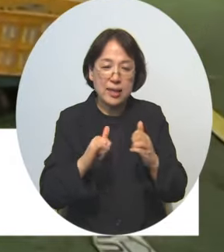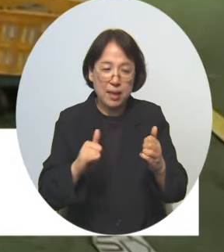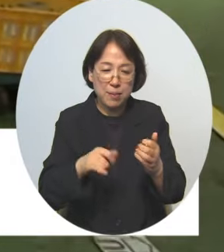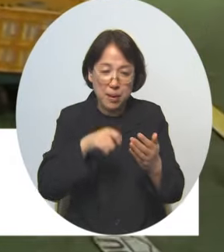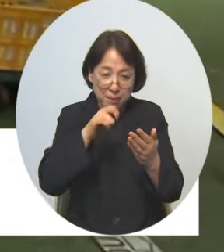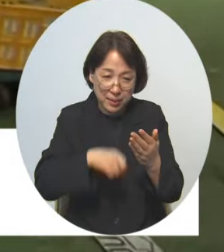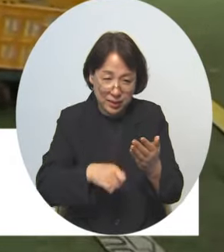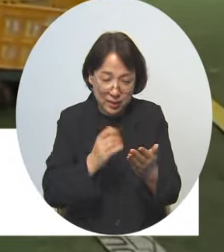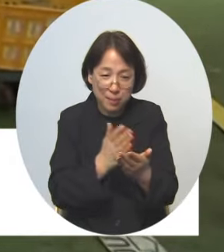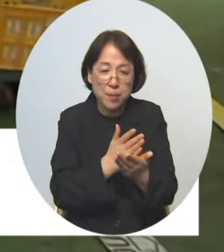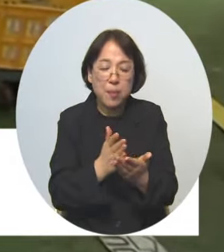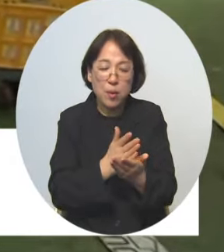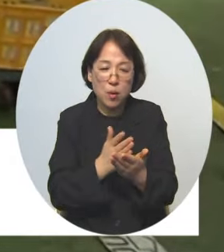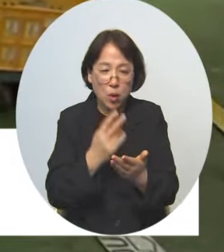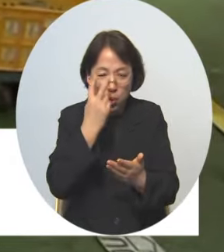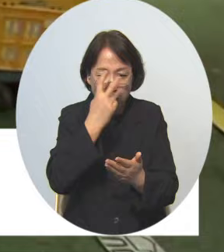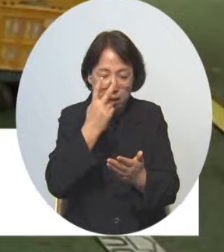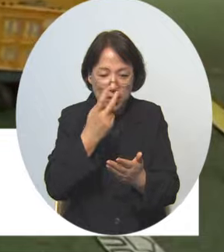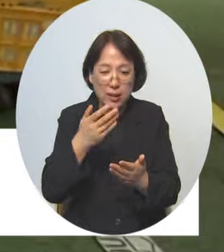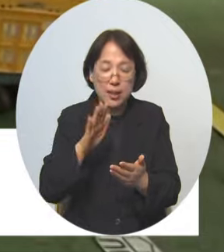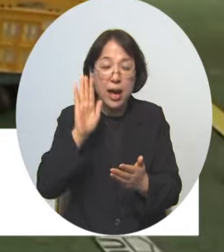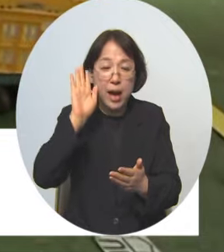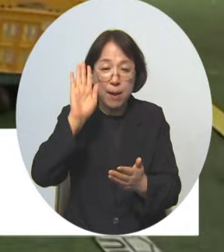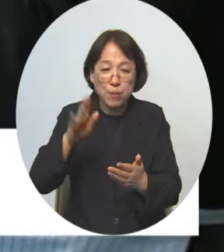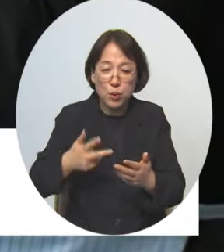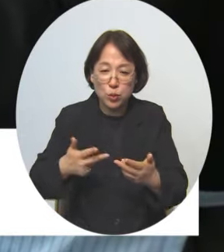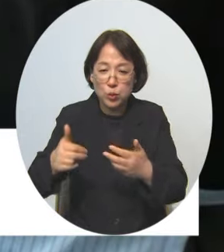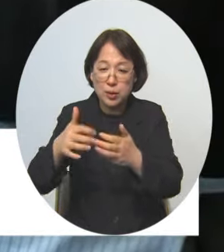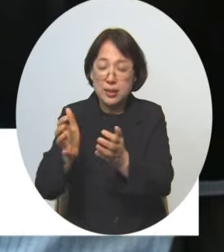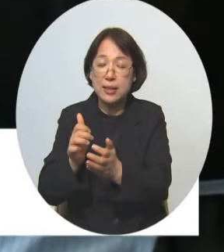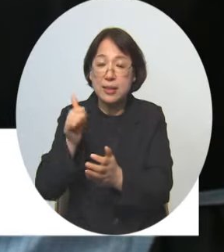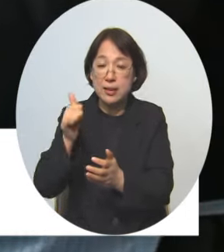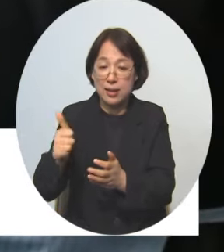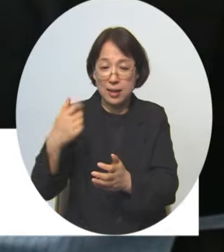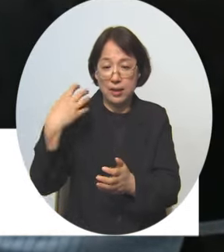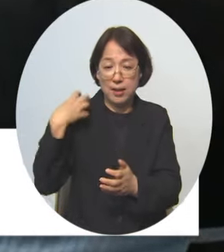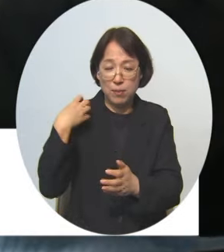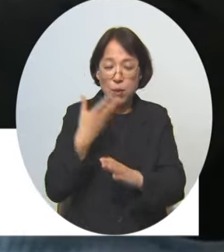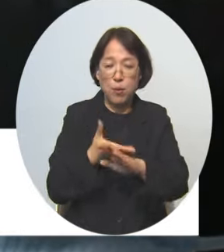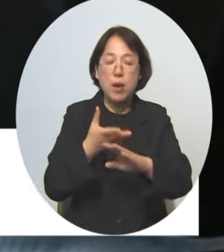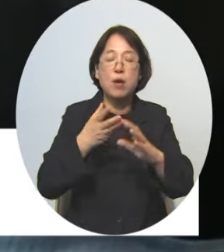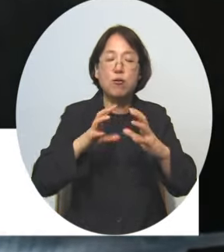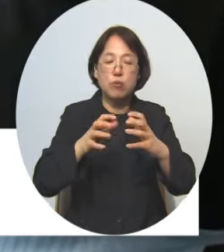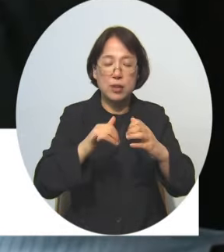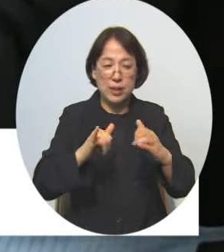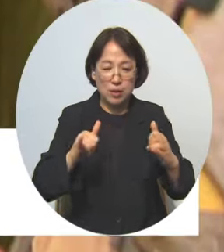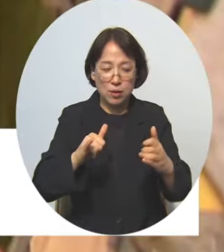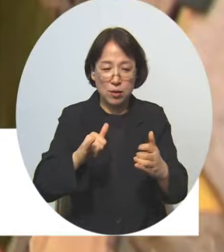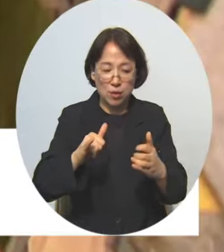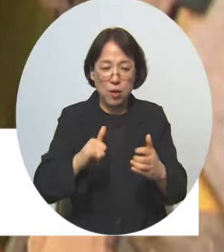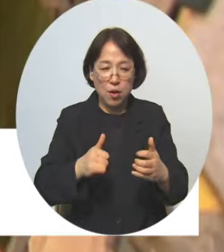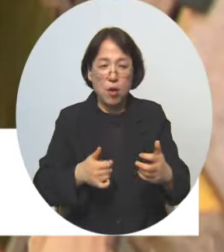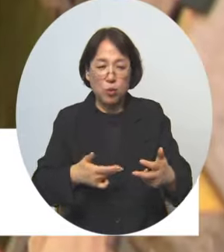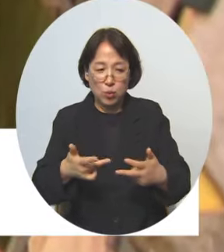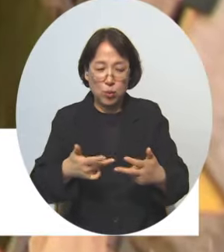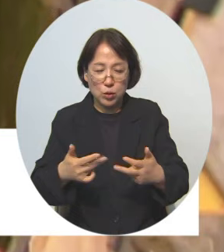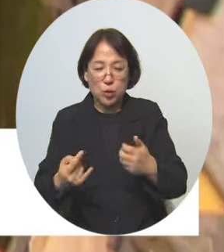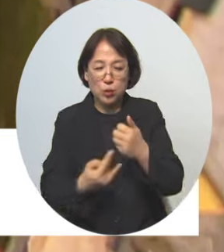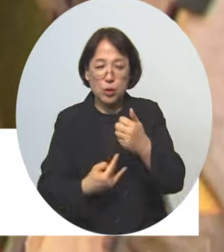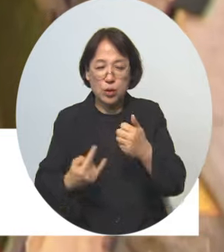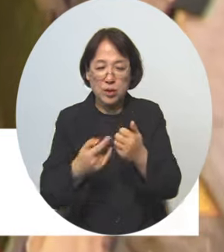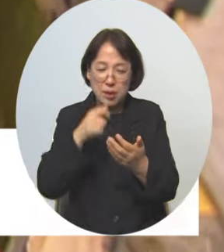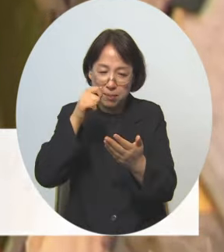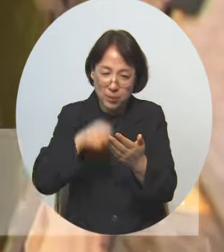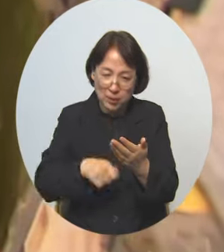총량 관리했지만 앞으로는 국무조정실장 담당의 외국인력정책위원회에서 비자 종류에 따른 인력을